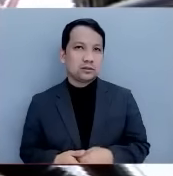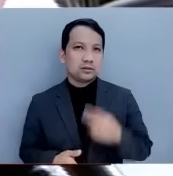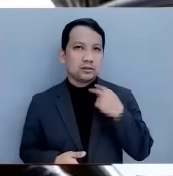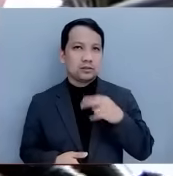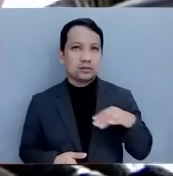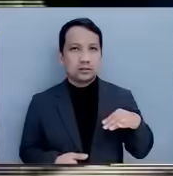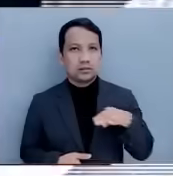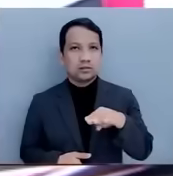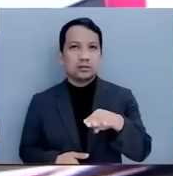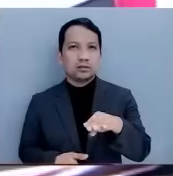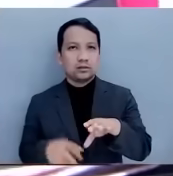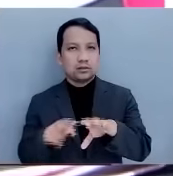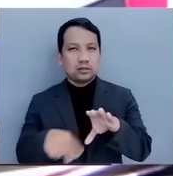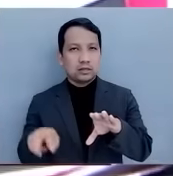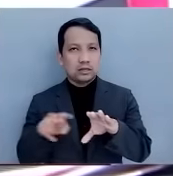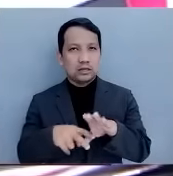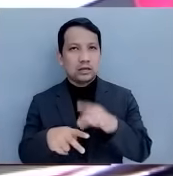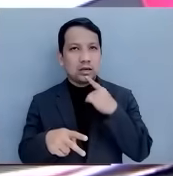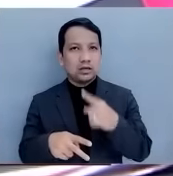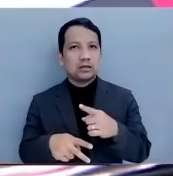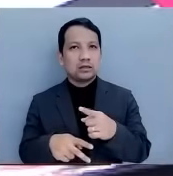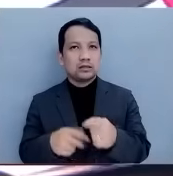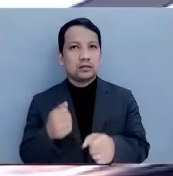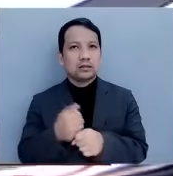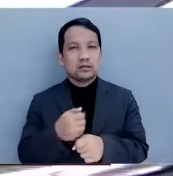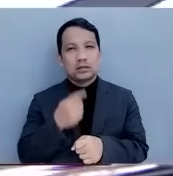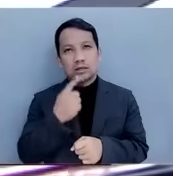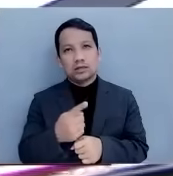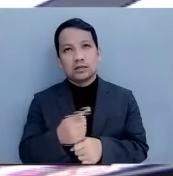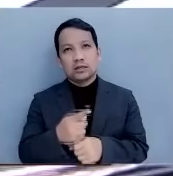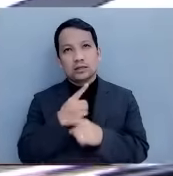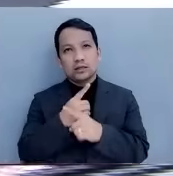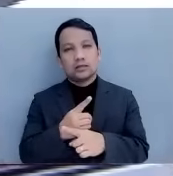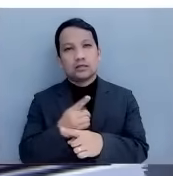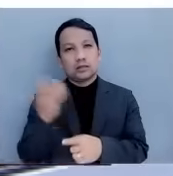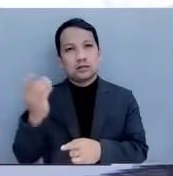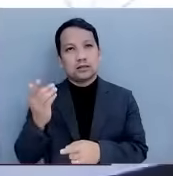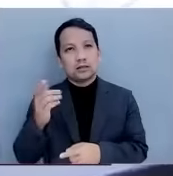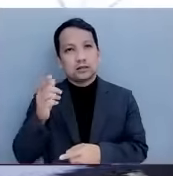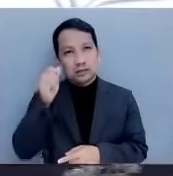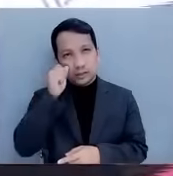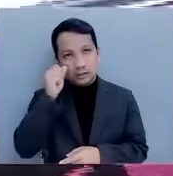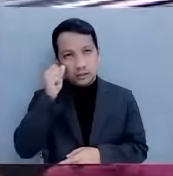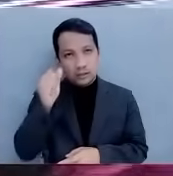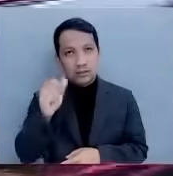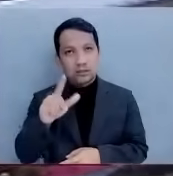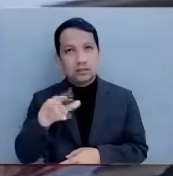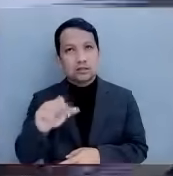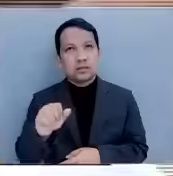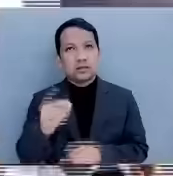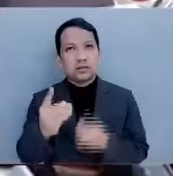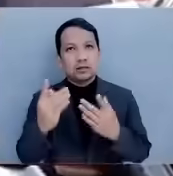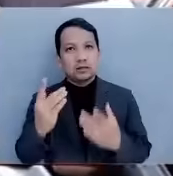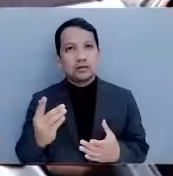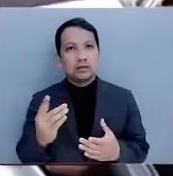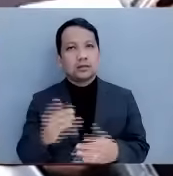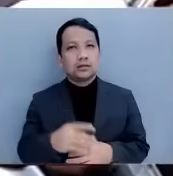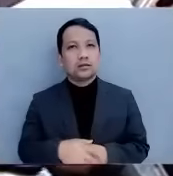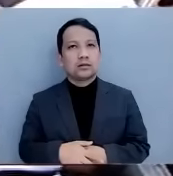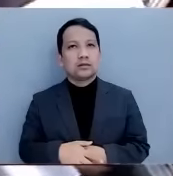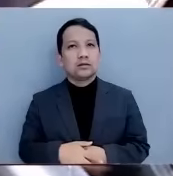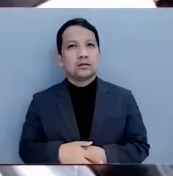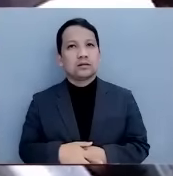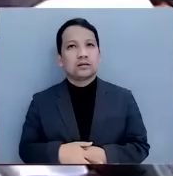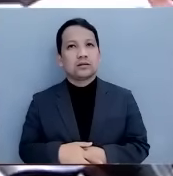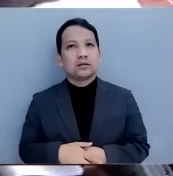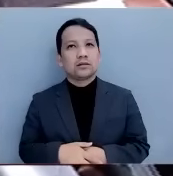ng pasahero. Naharang din ang sasakyan ni Defense Spokesperson Arsenio Andolong. Sabi ng driver,